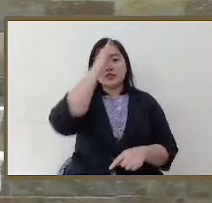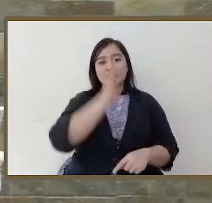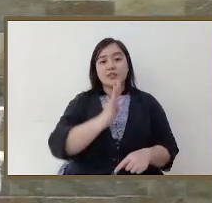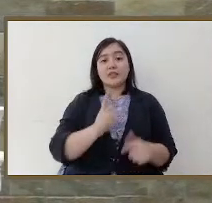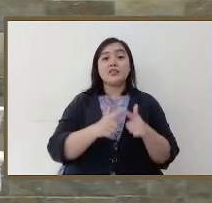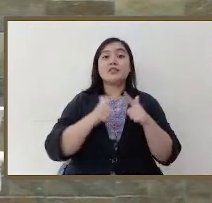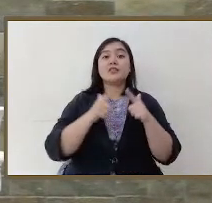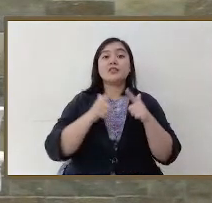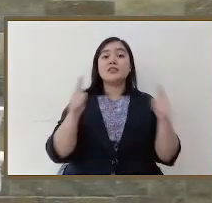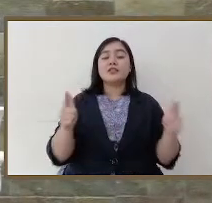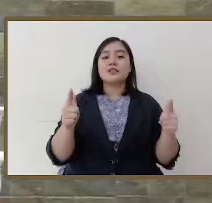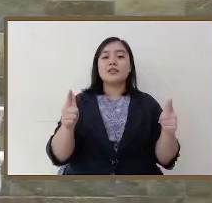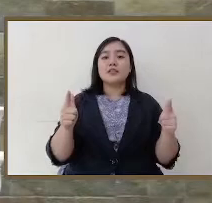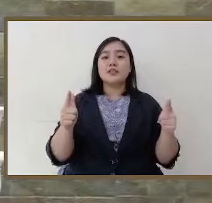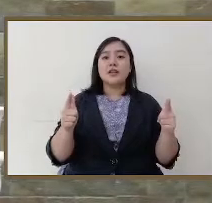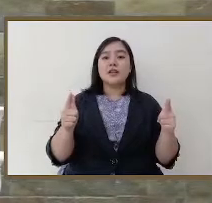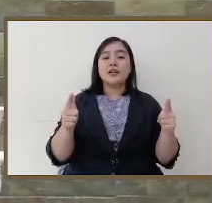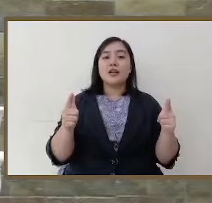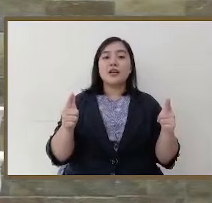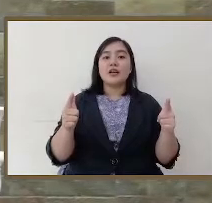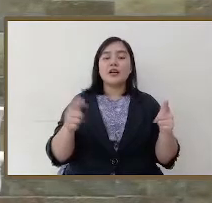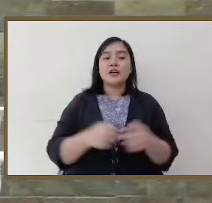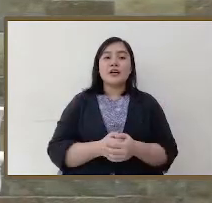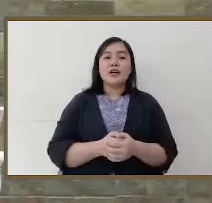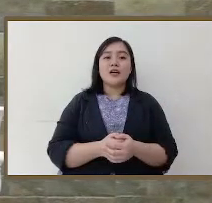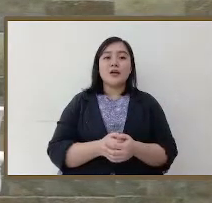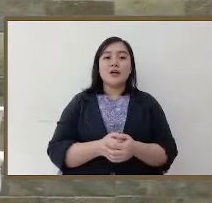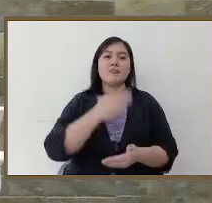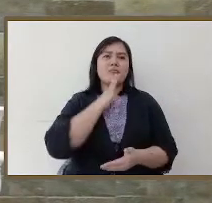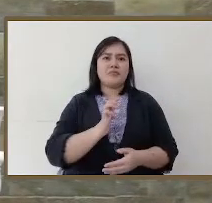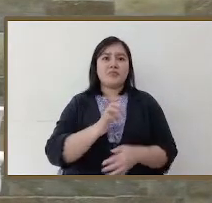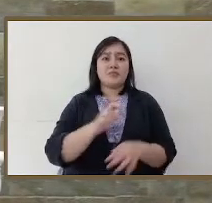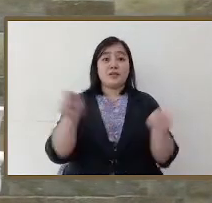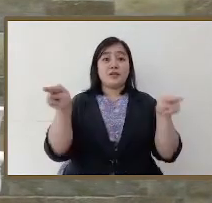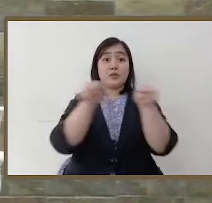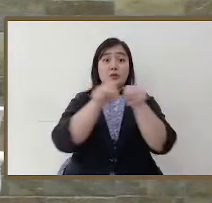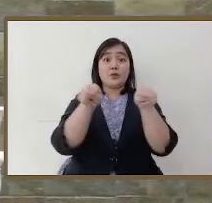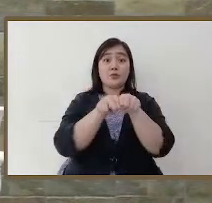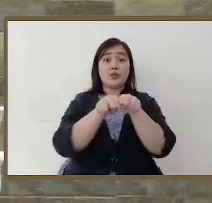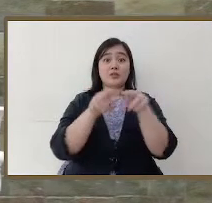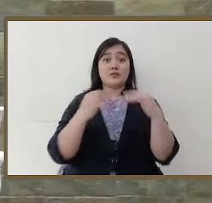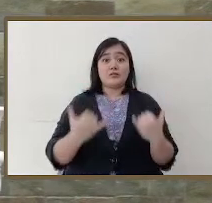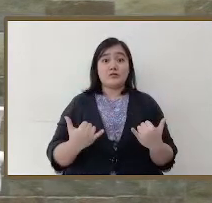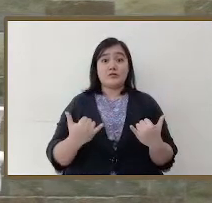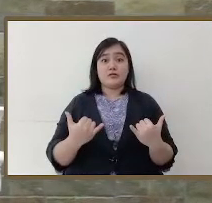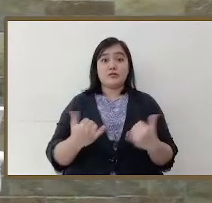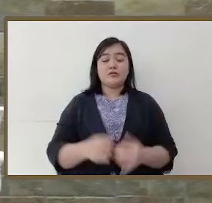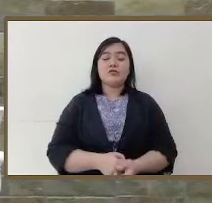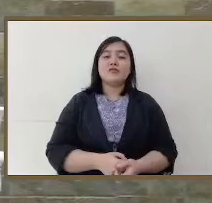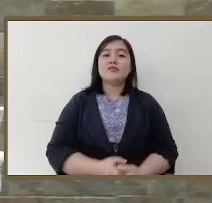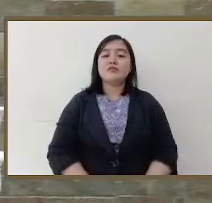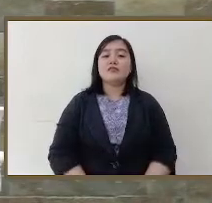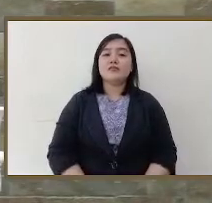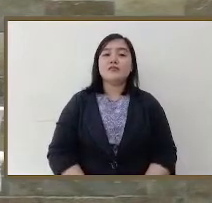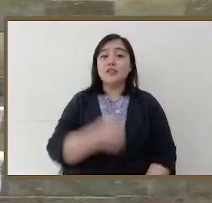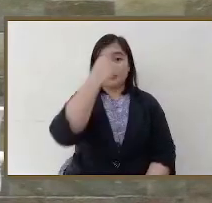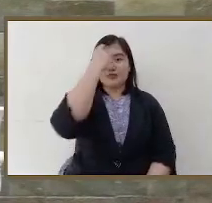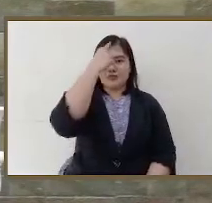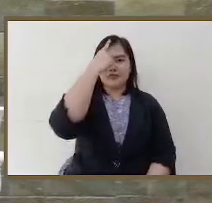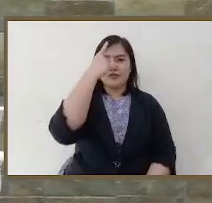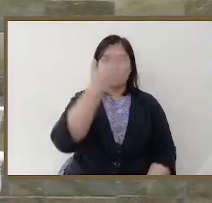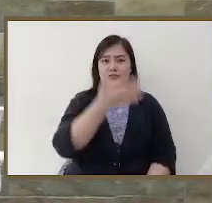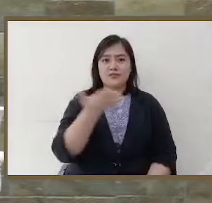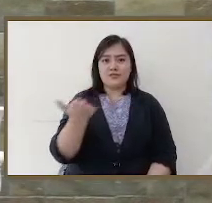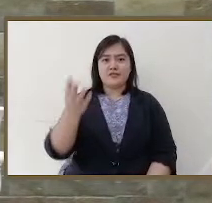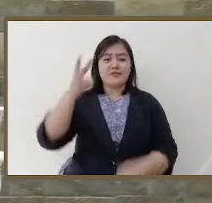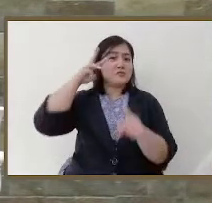maging normal ka lamang. Yung maging normal ka lamang. You know, nauunawaan nyo. I hope you can witness, mga